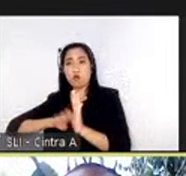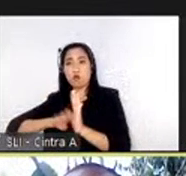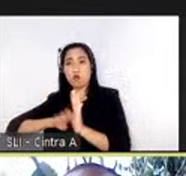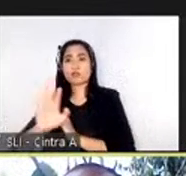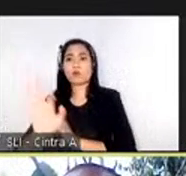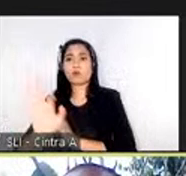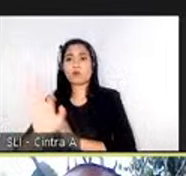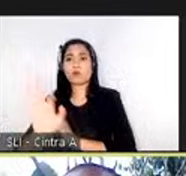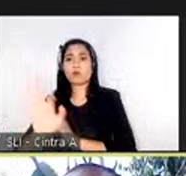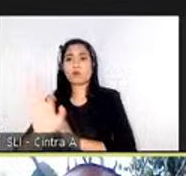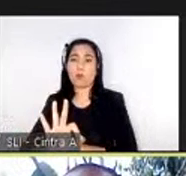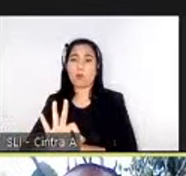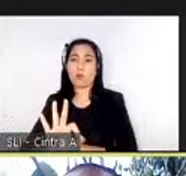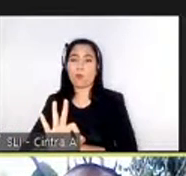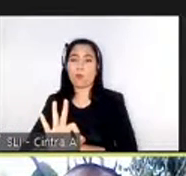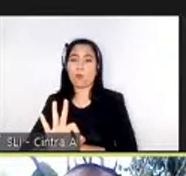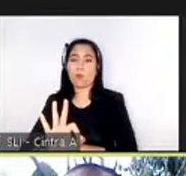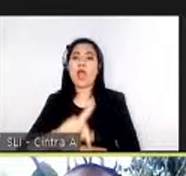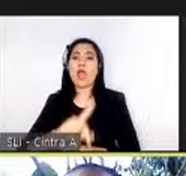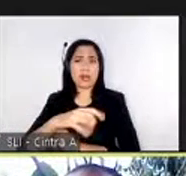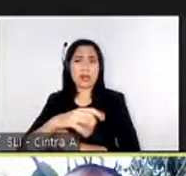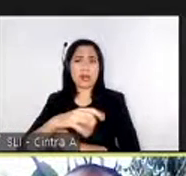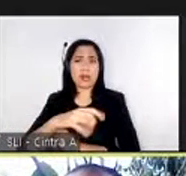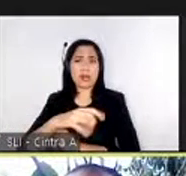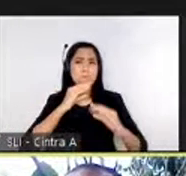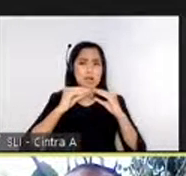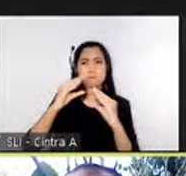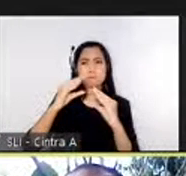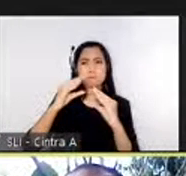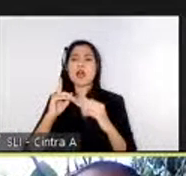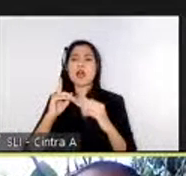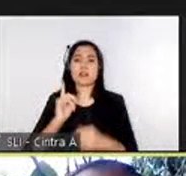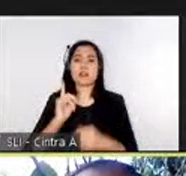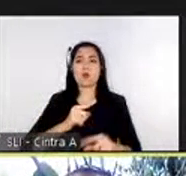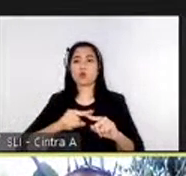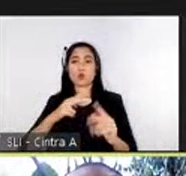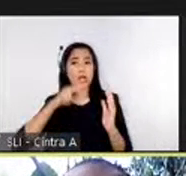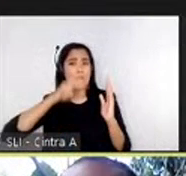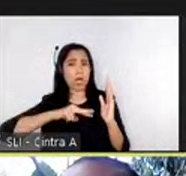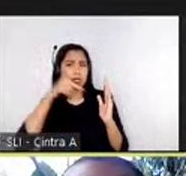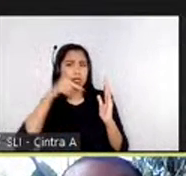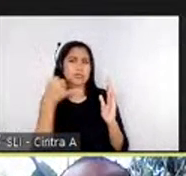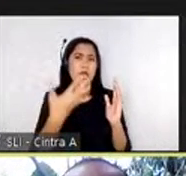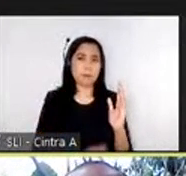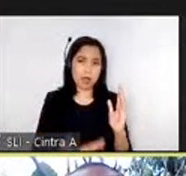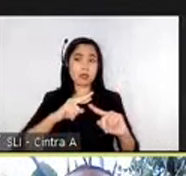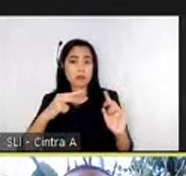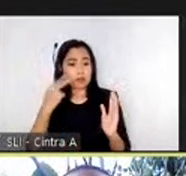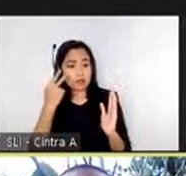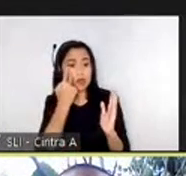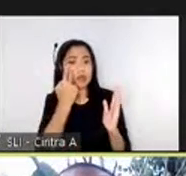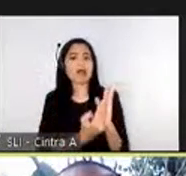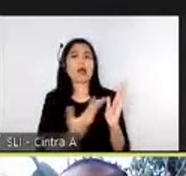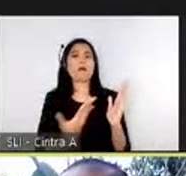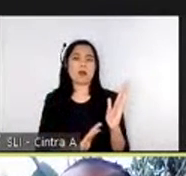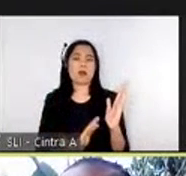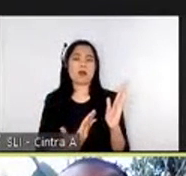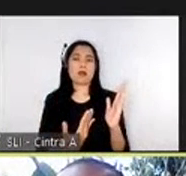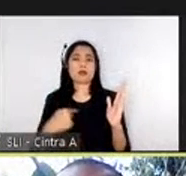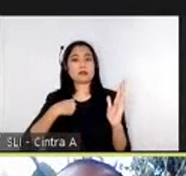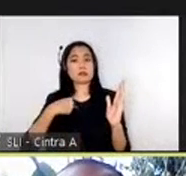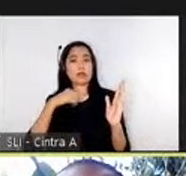pembahasan untuk melihat Eh lagi dengan isinya nah ternyata eh yang bisa saya sampaikan